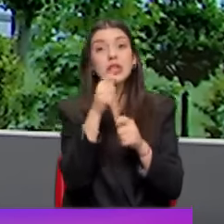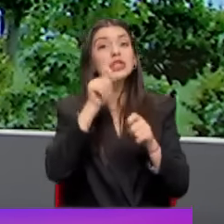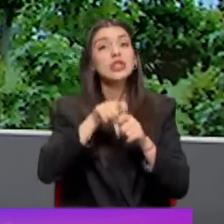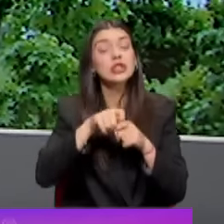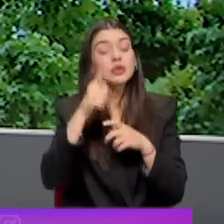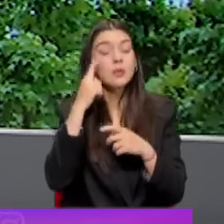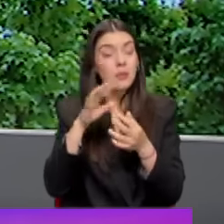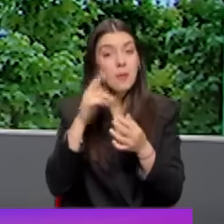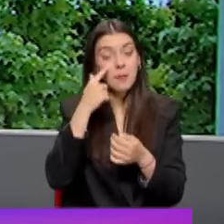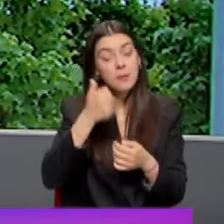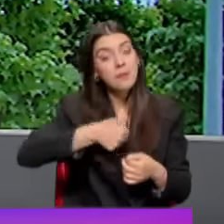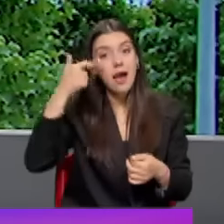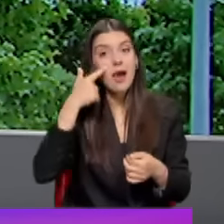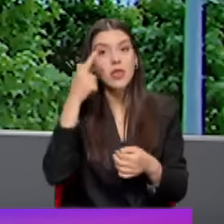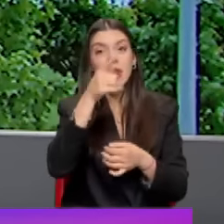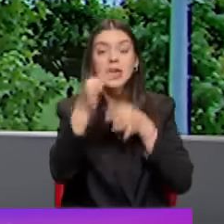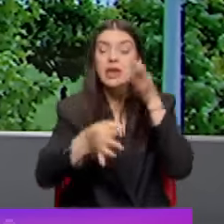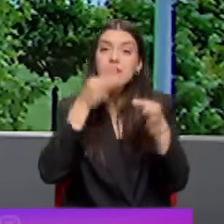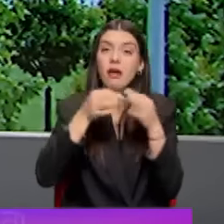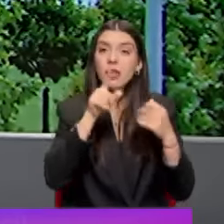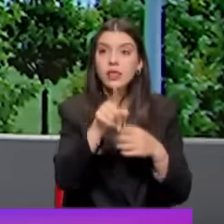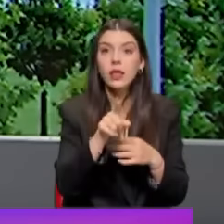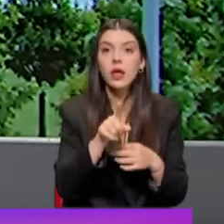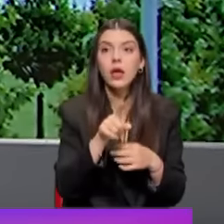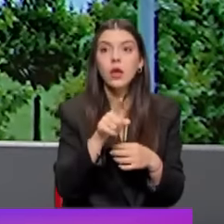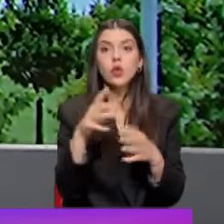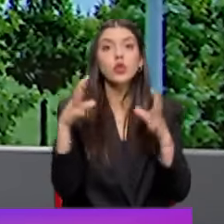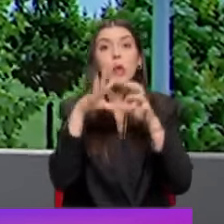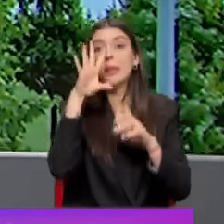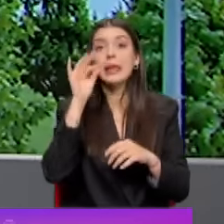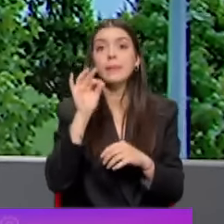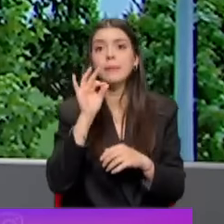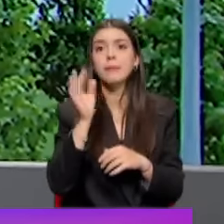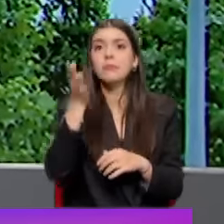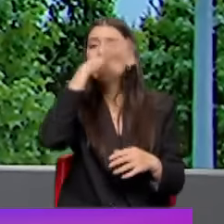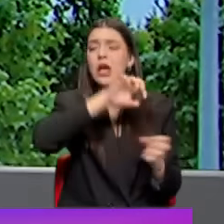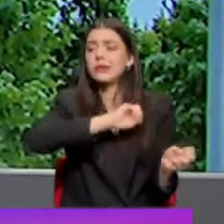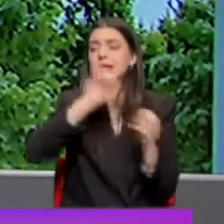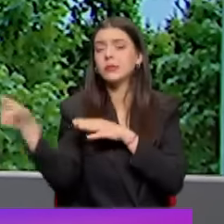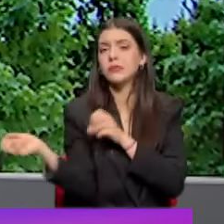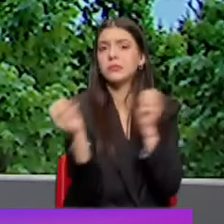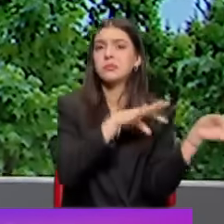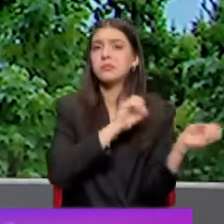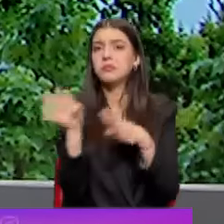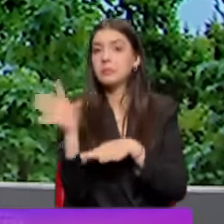müfettişlerine verdikleri ifadede topu bakın nasıl birbirlerine